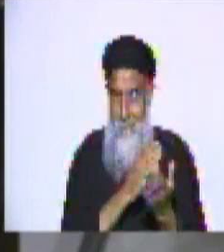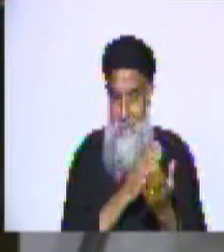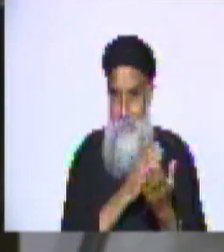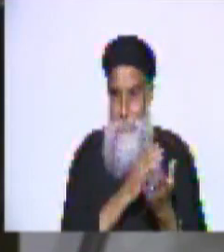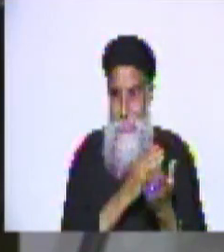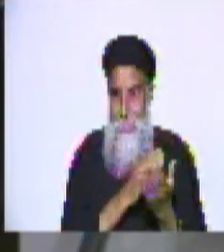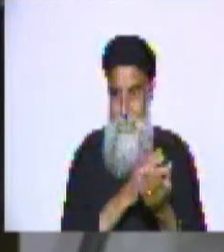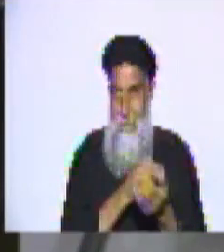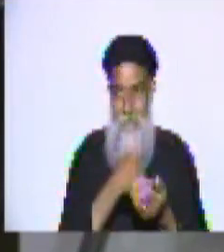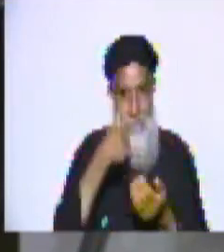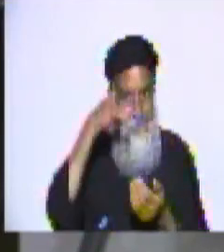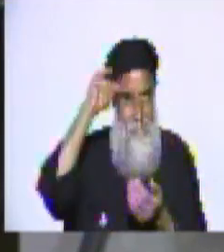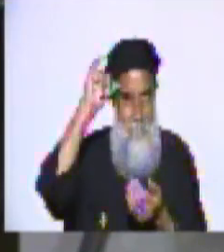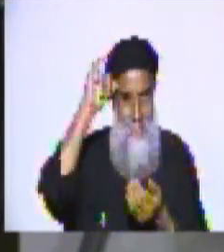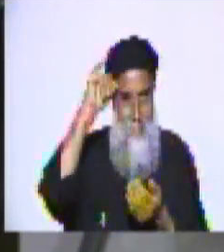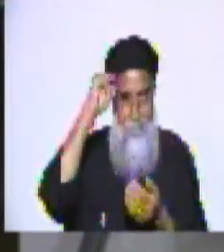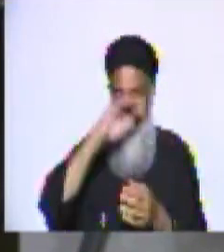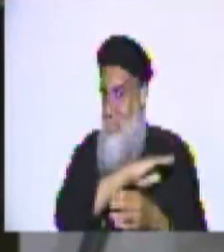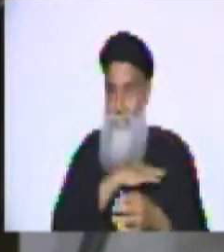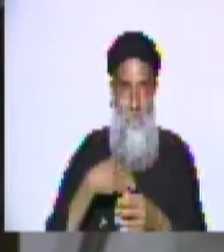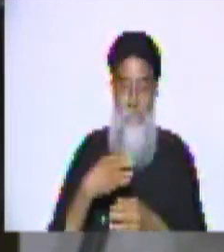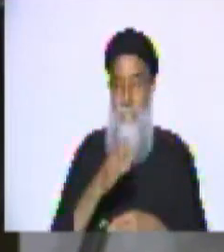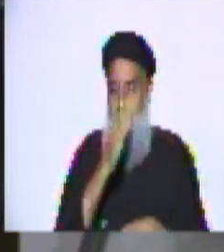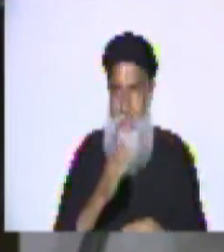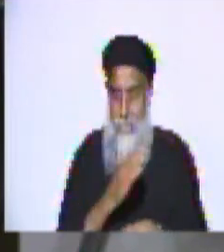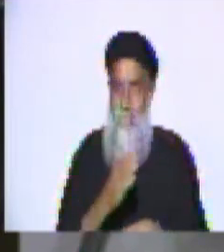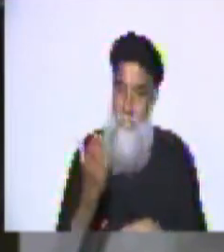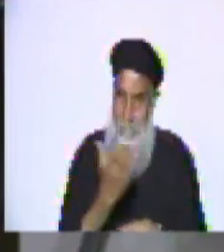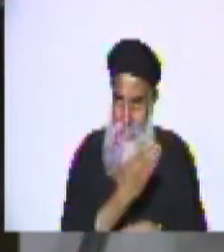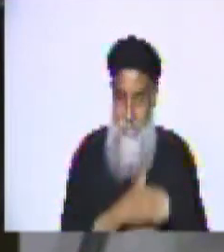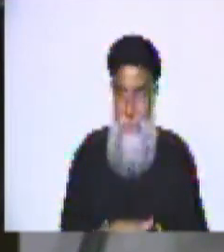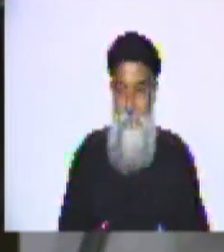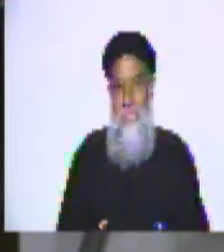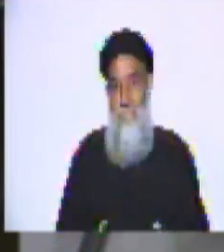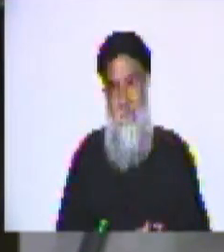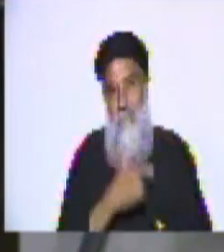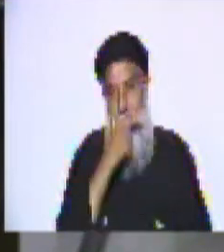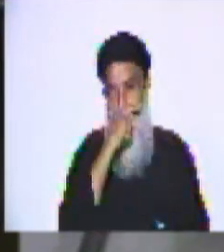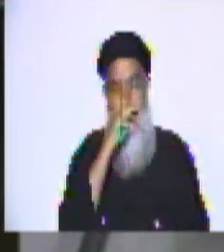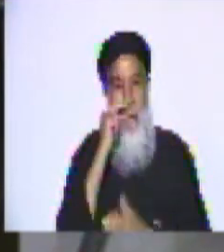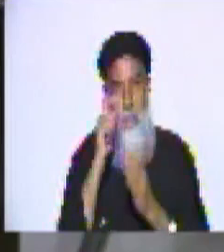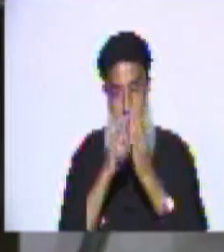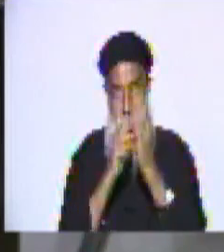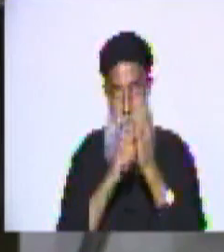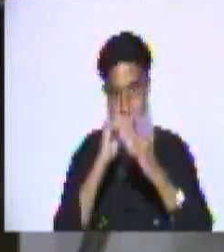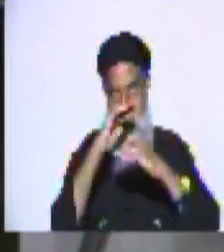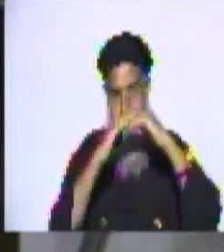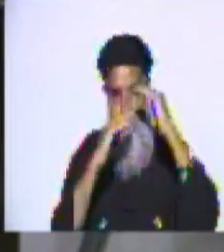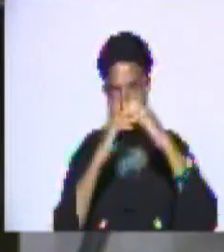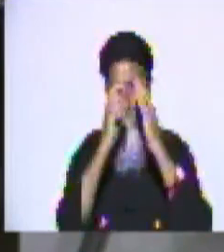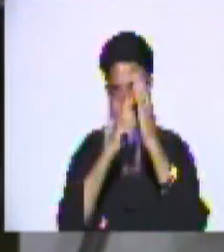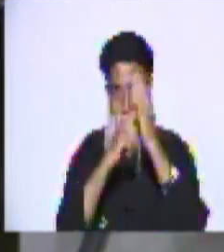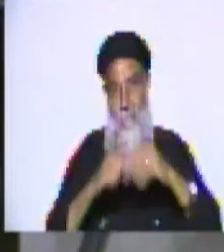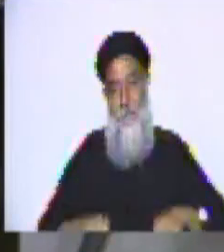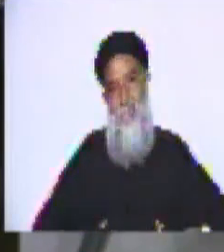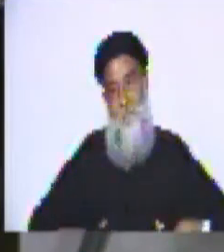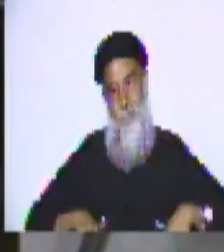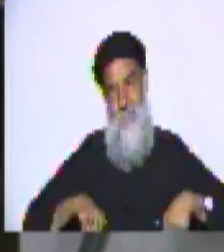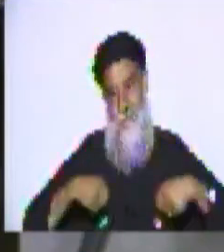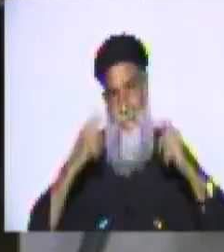فممنوع سفك الدم لأن الدم هو الحياة. مثلا دي عقيدة الحياة، يعني